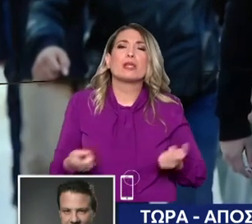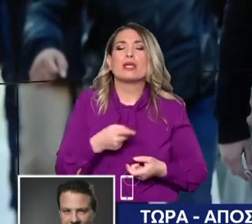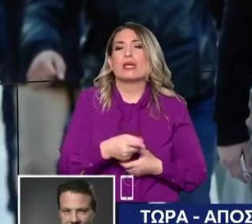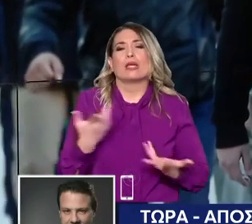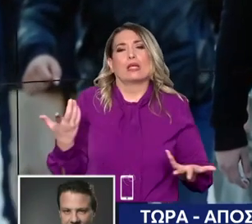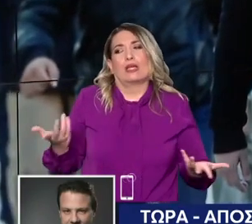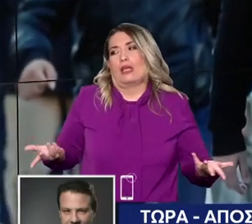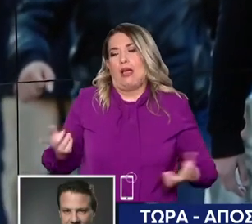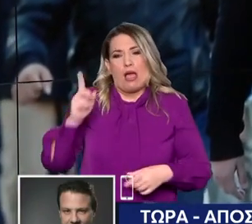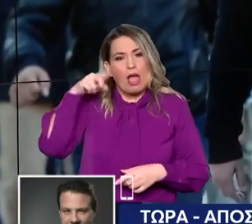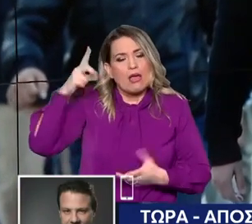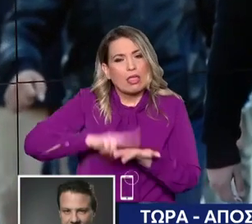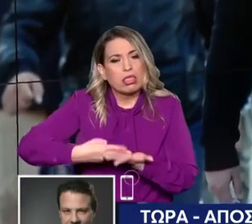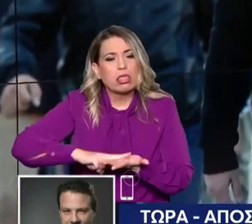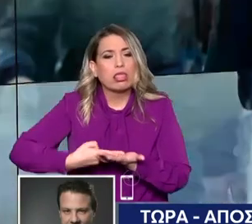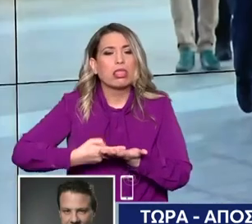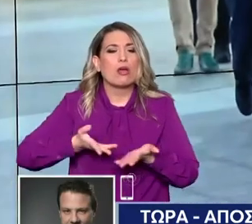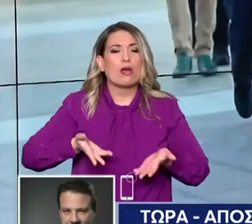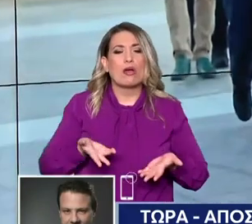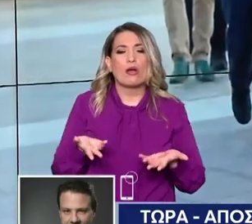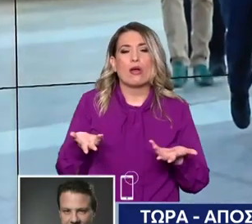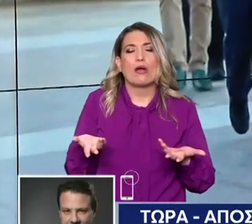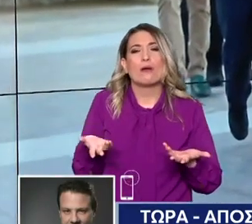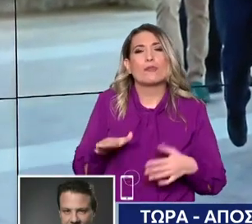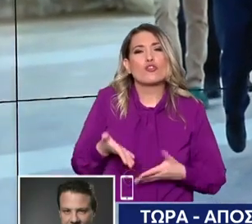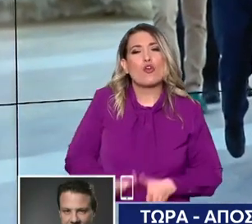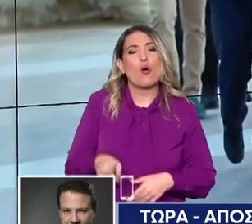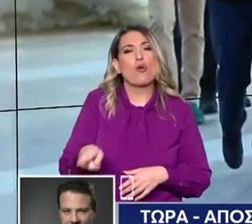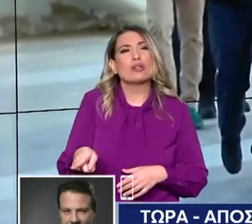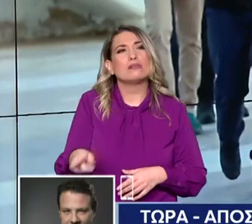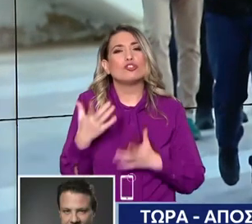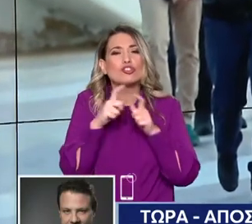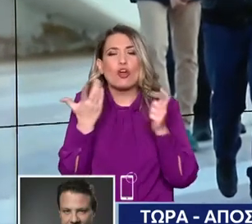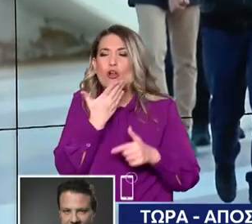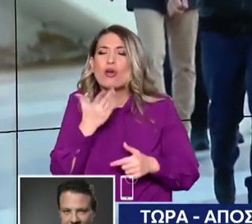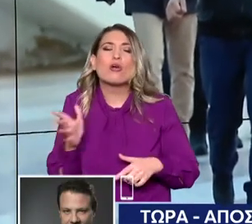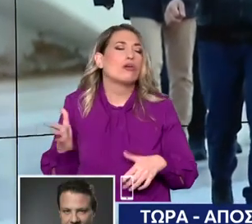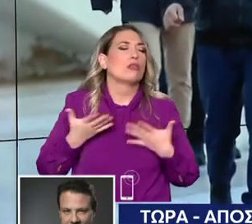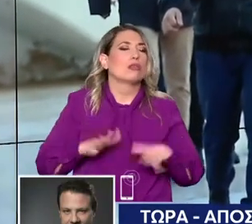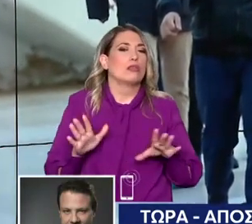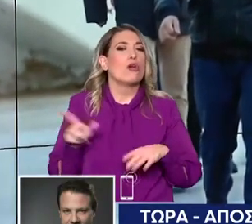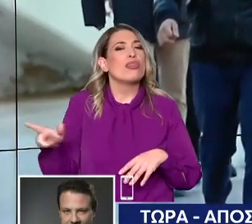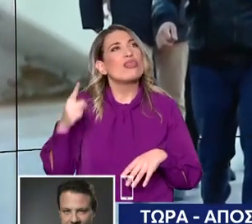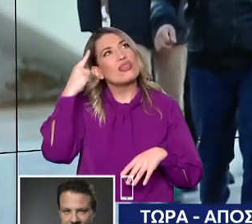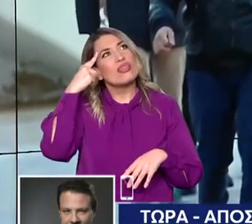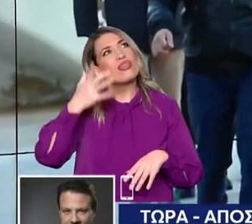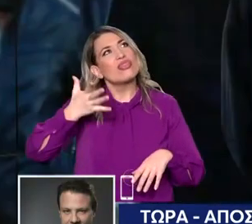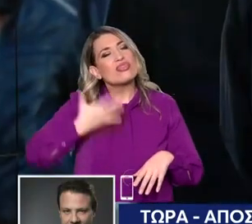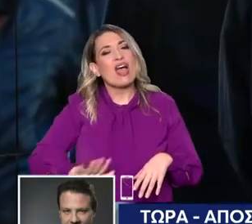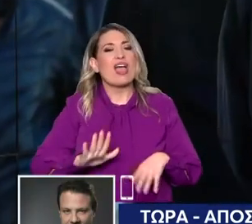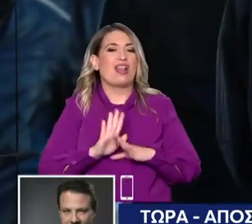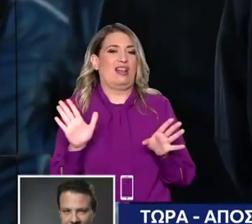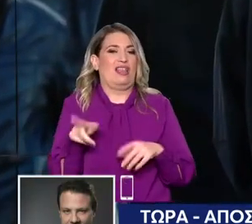πάντα για το σχολείο το μόνο το μόνο που επιθυμεί είναι να καταδικαστούν οι άνθρωποι που της έκαναν